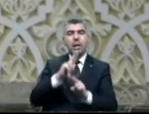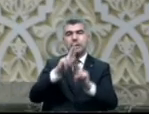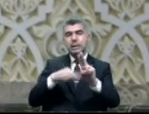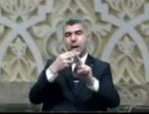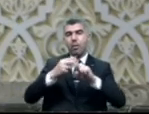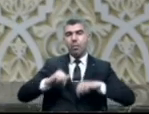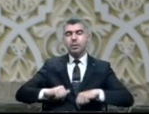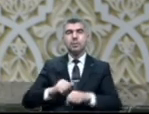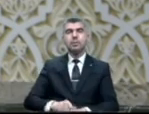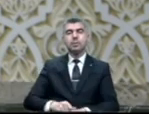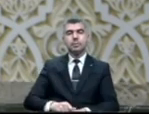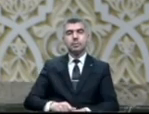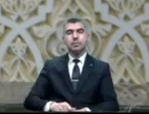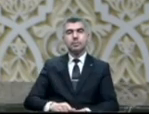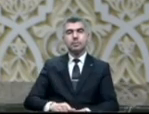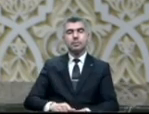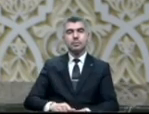الوزير.